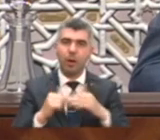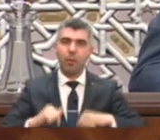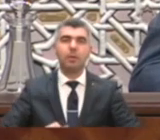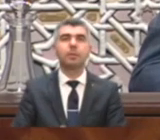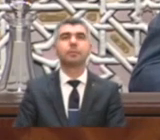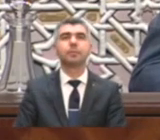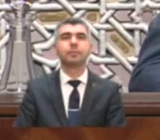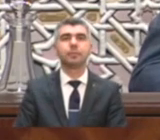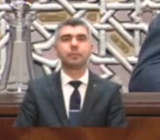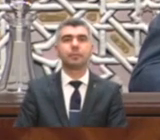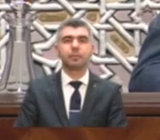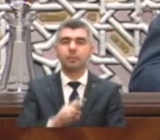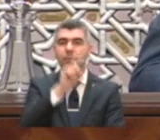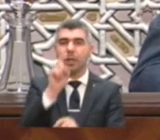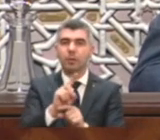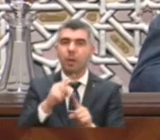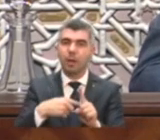سيدنا المحترم للتعقيب.